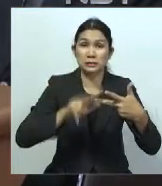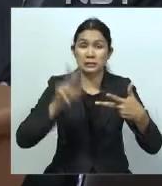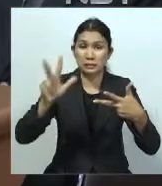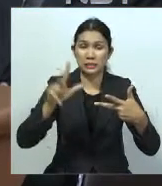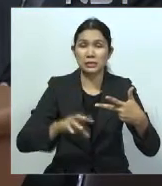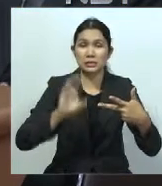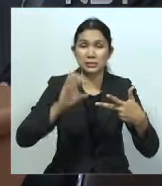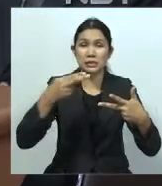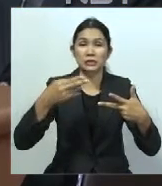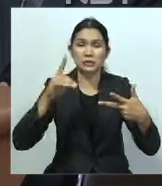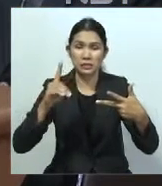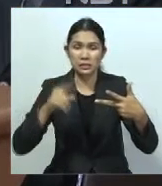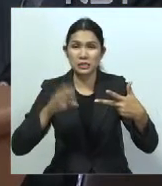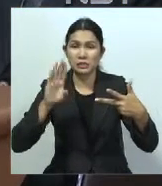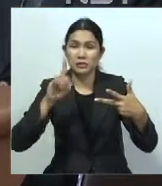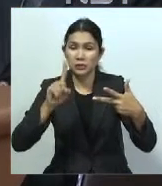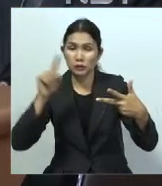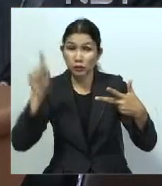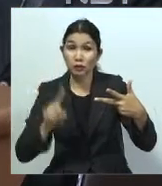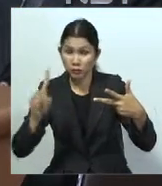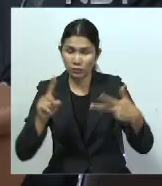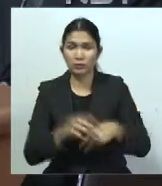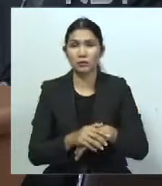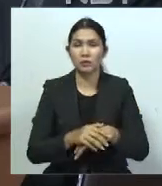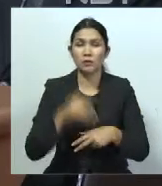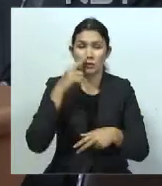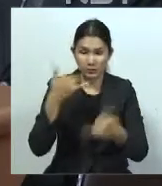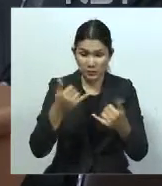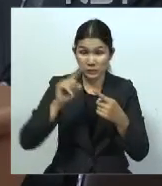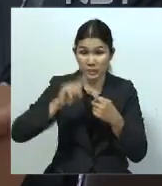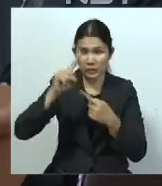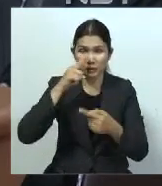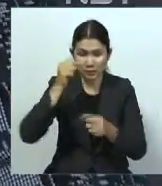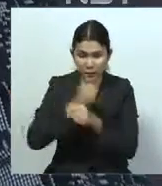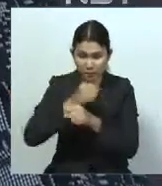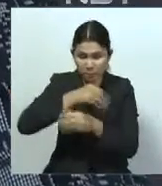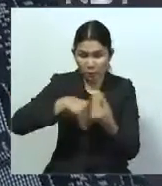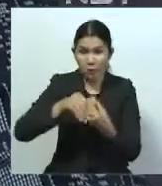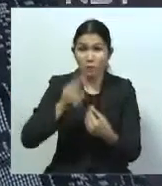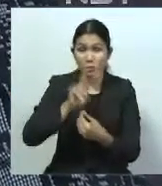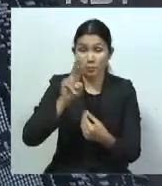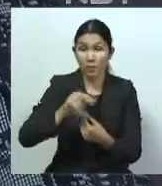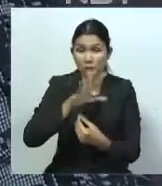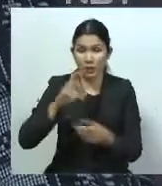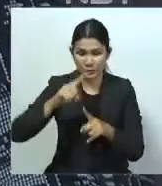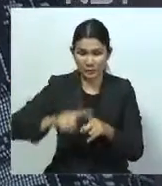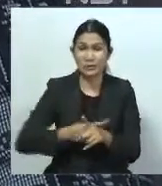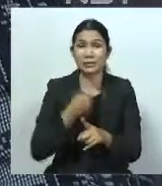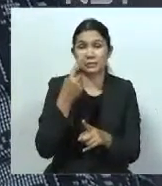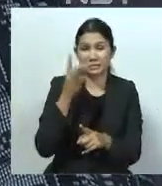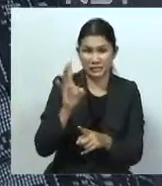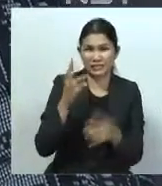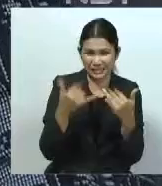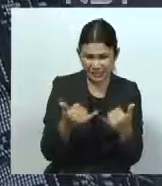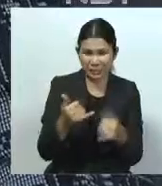3 THC และ CBD 1:1ซึ่งระยะที่1จะผลิตออกมา 2,500 ขวดในช่วงเดือนกรกฎาคมนี้